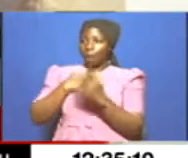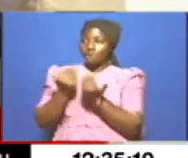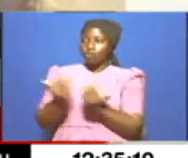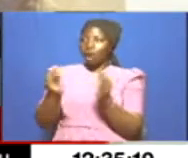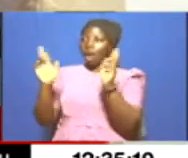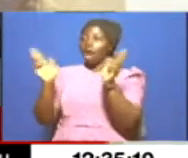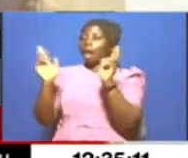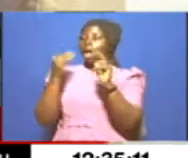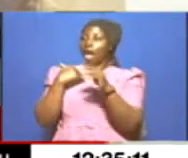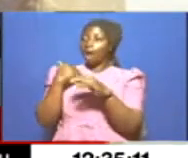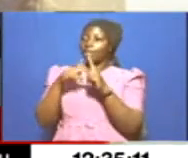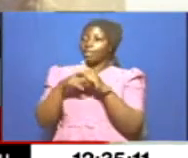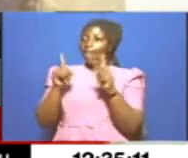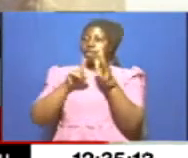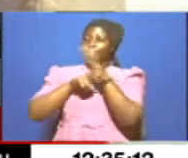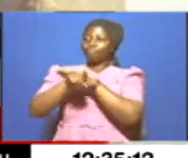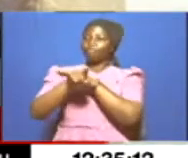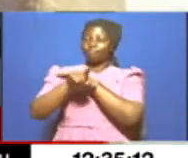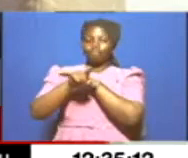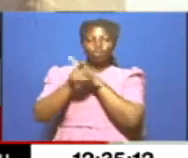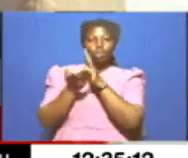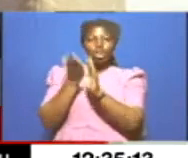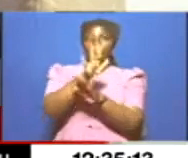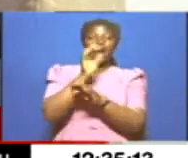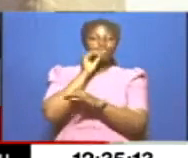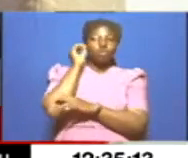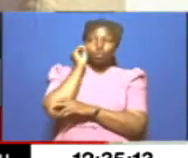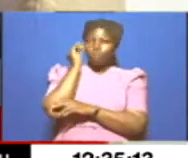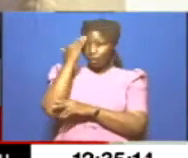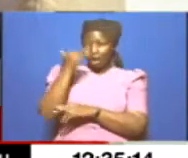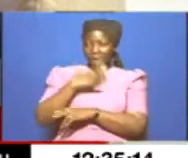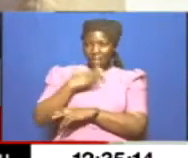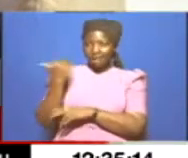washaanza kwenda nyumbani. Manake wangu kwanza nimemwacha